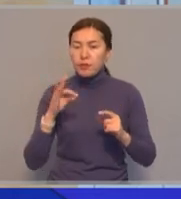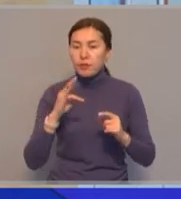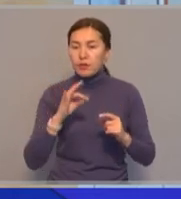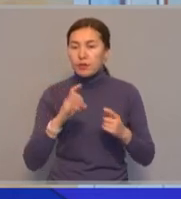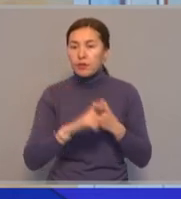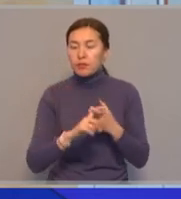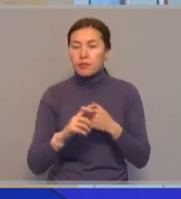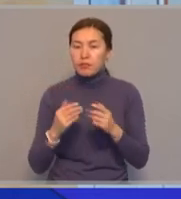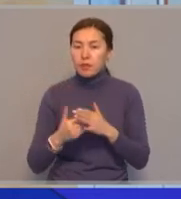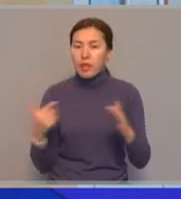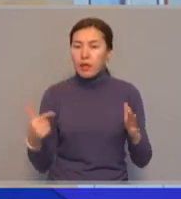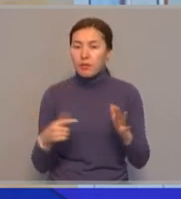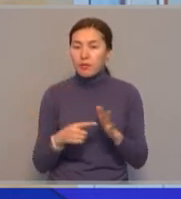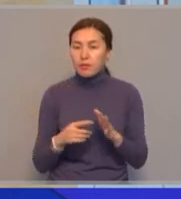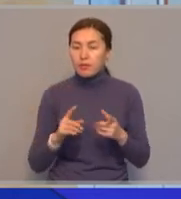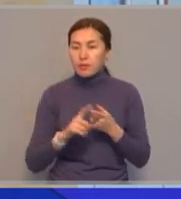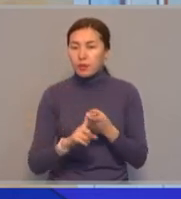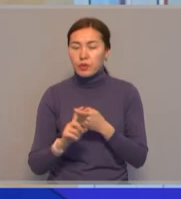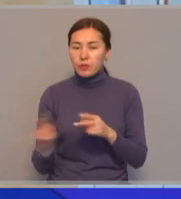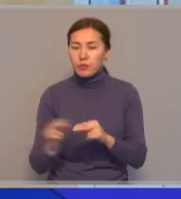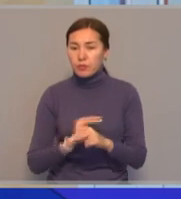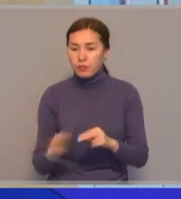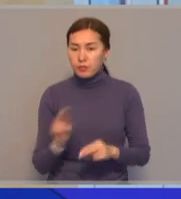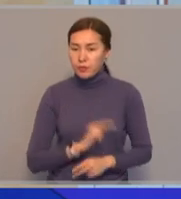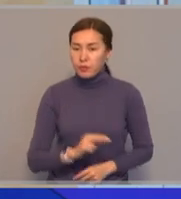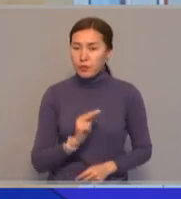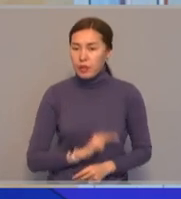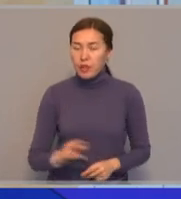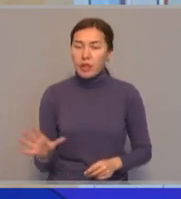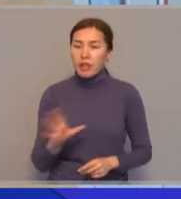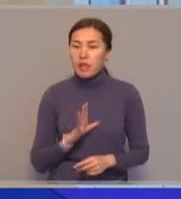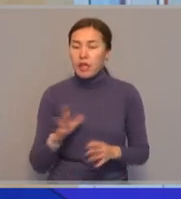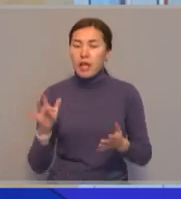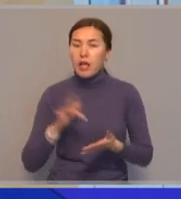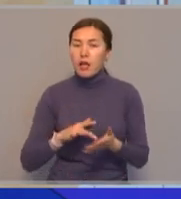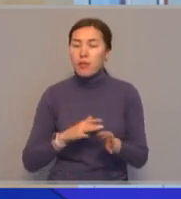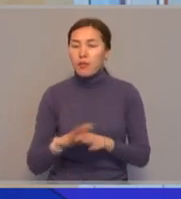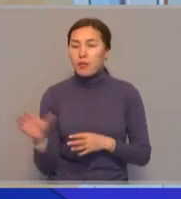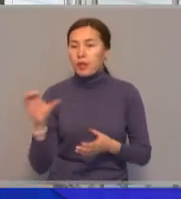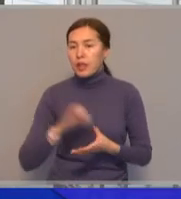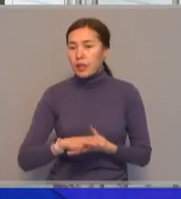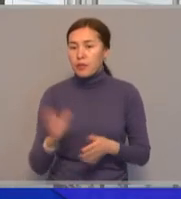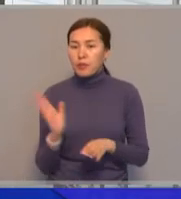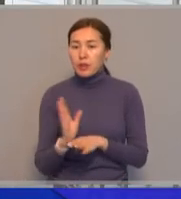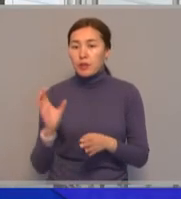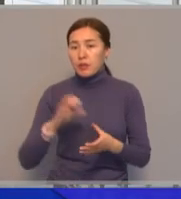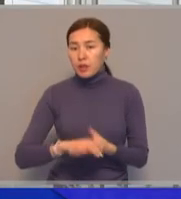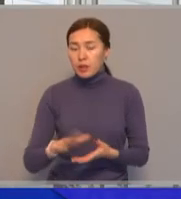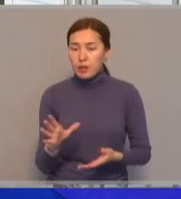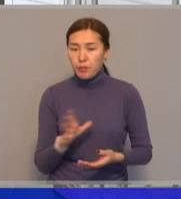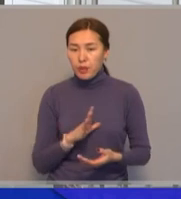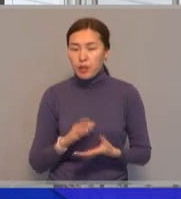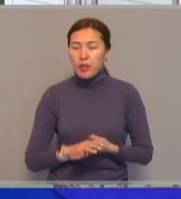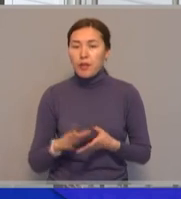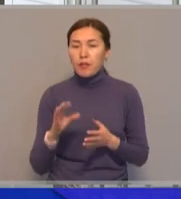коронавирус инфекцияның алдын алу мақсатында санитарлық ағарту жұмыстары жүргізілген, және де қаулылармен толығымен таныстырылған. Айтып өтейік,